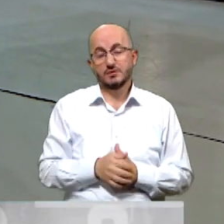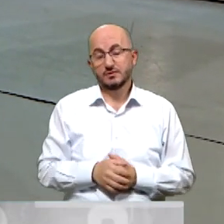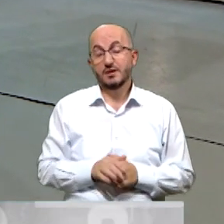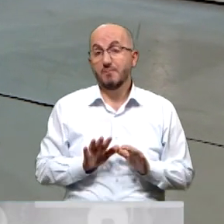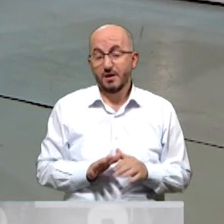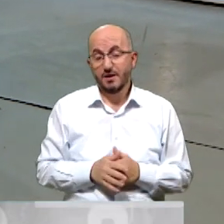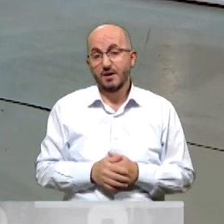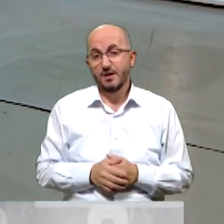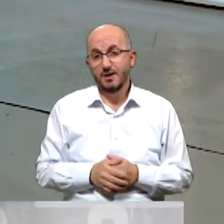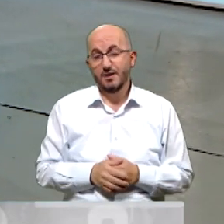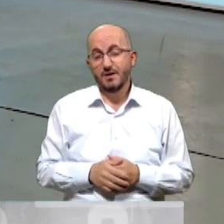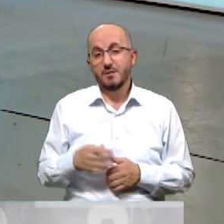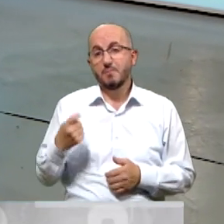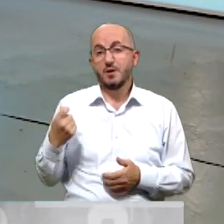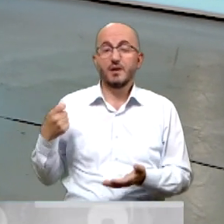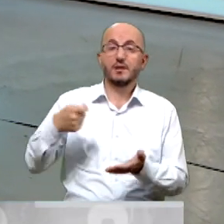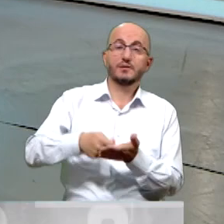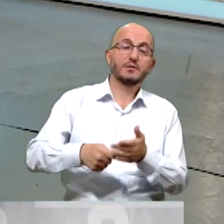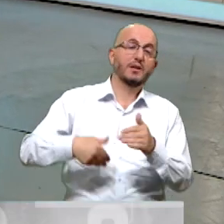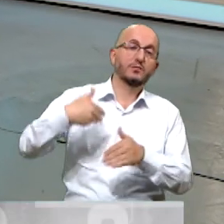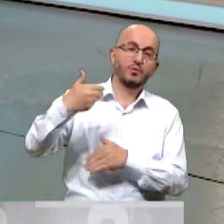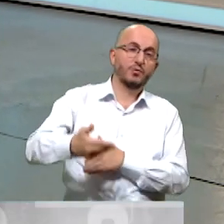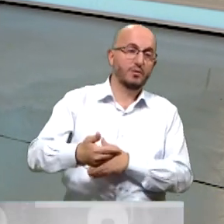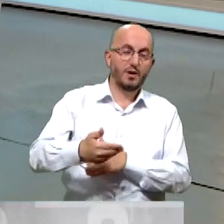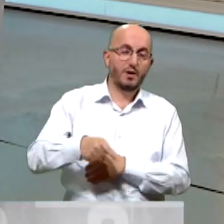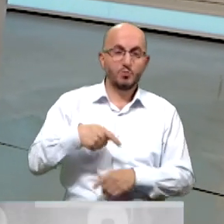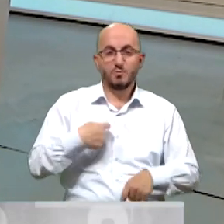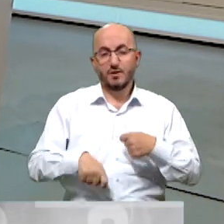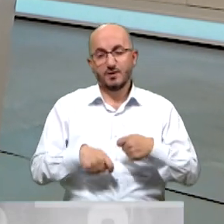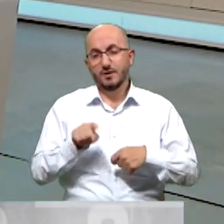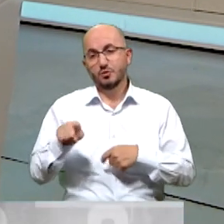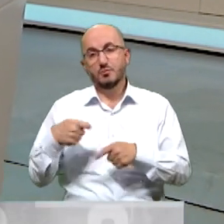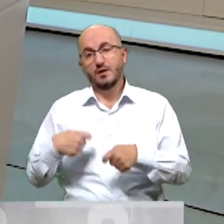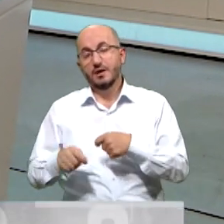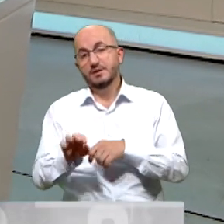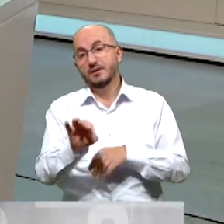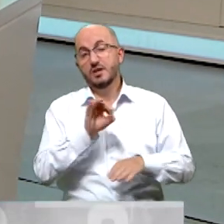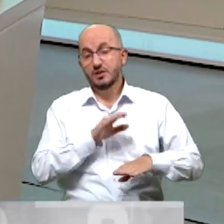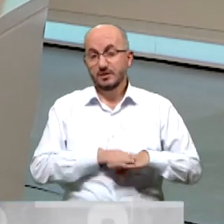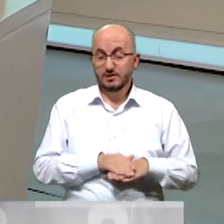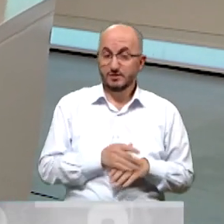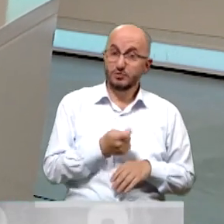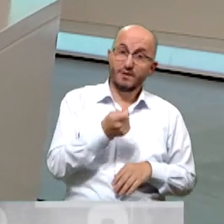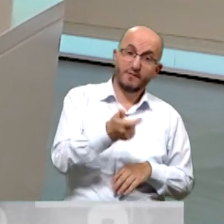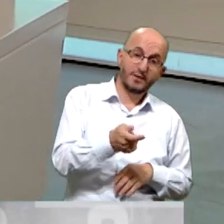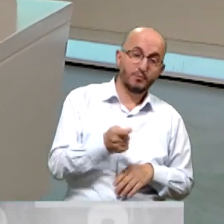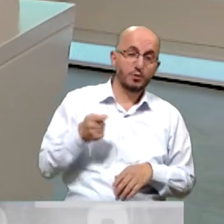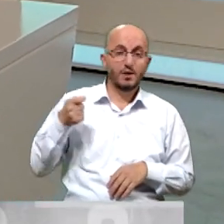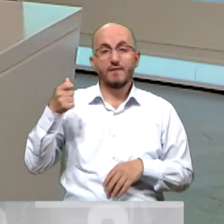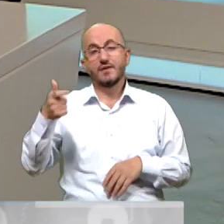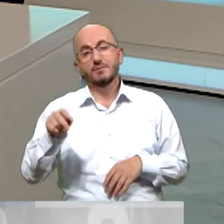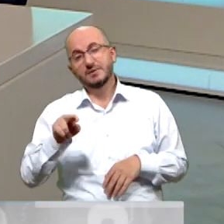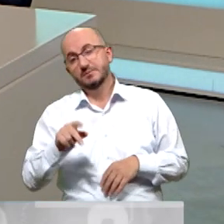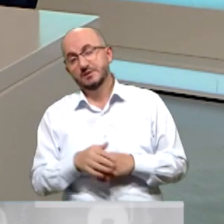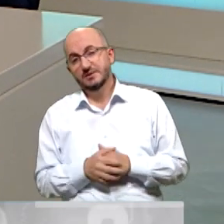Ama bank para yattıktan sonra işte bu bankayı, şu bankayı tercih ederseniz şu kadar veririm, bu kadar veririm